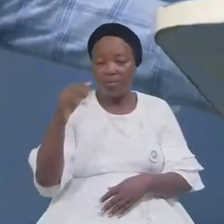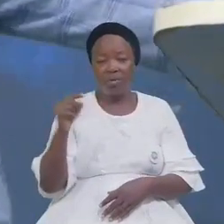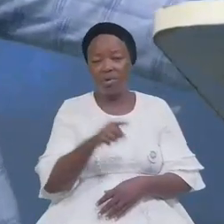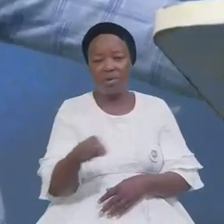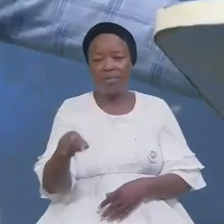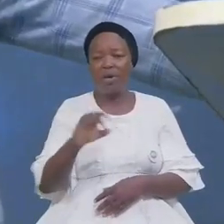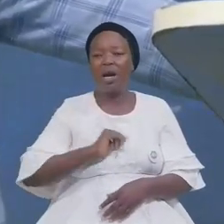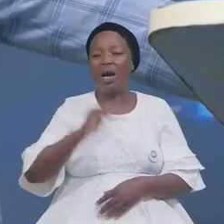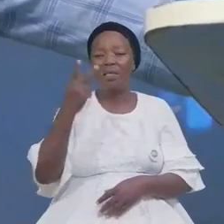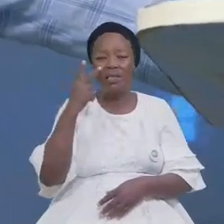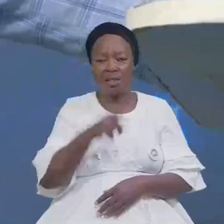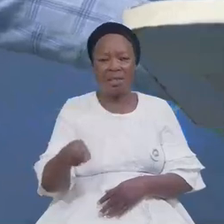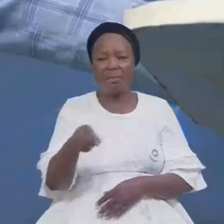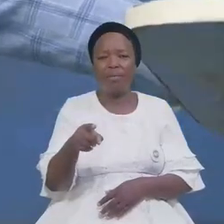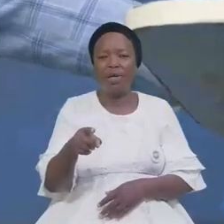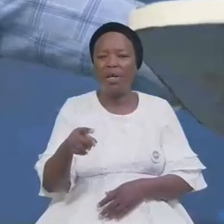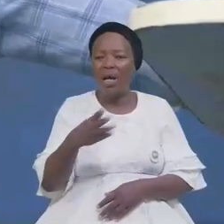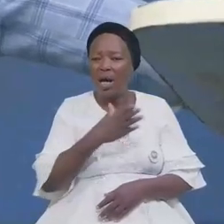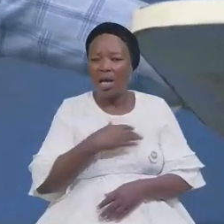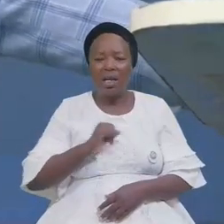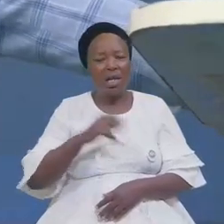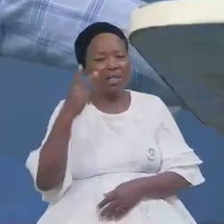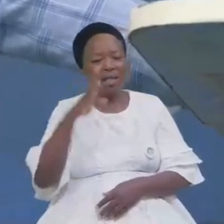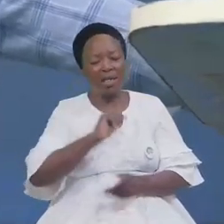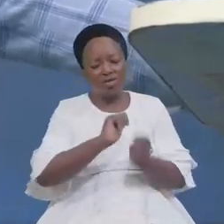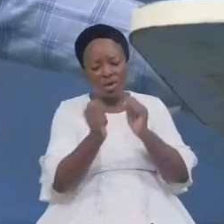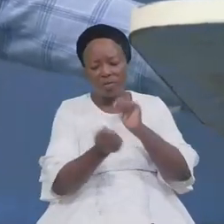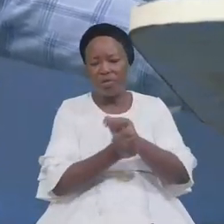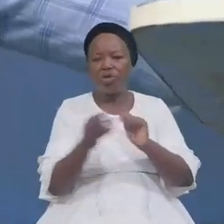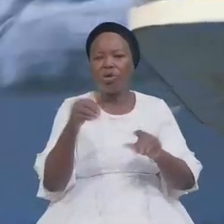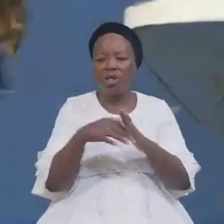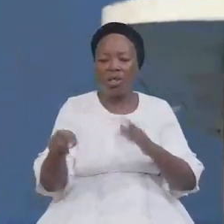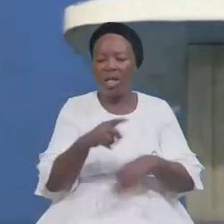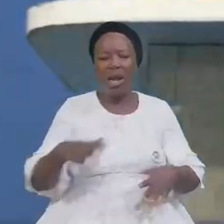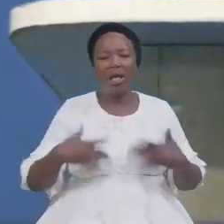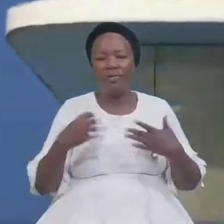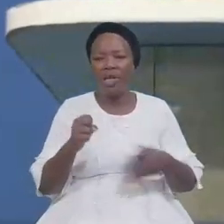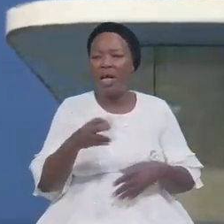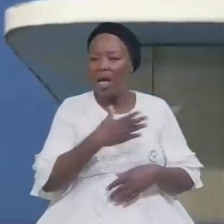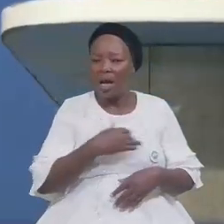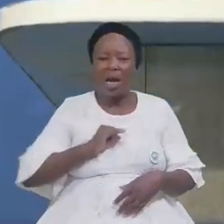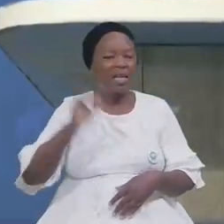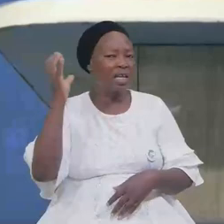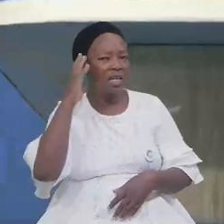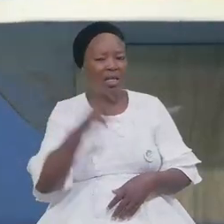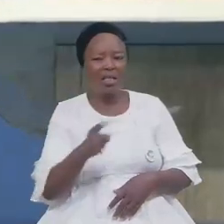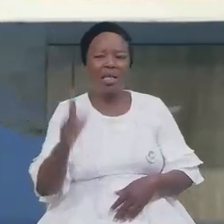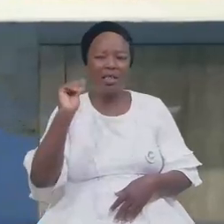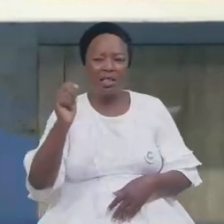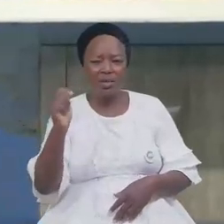Oui, je les vois, je les connais. Je vois la transformation dans leur vie. J'entends leurs